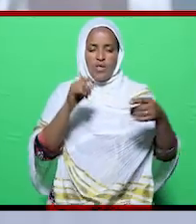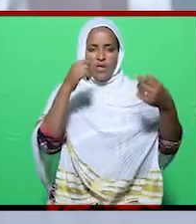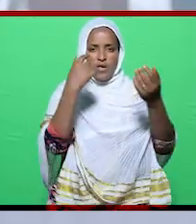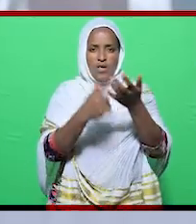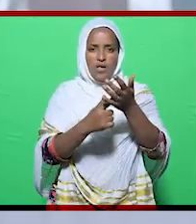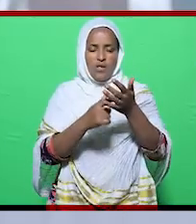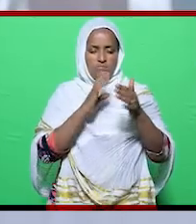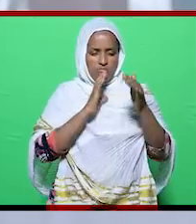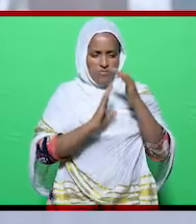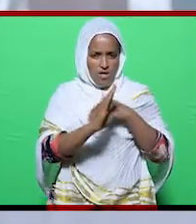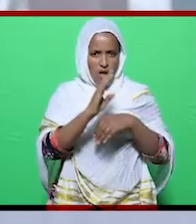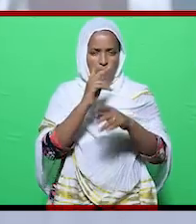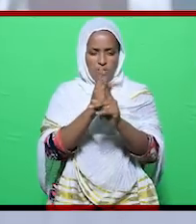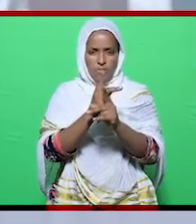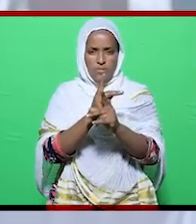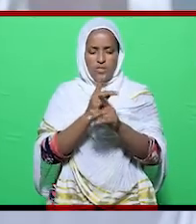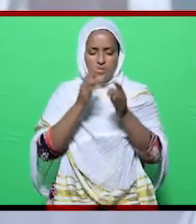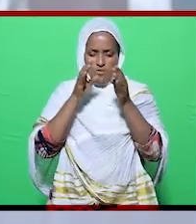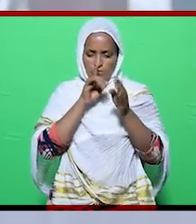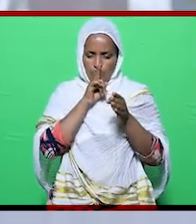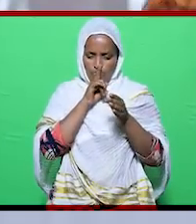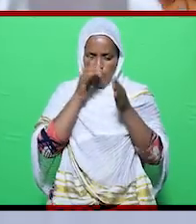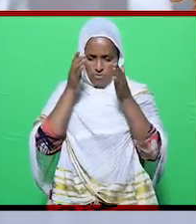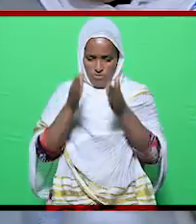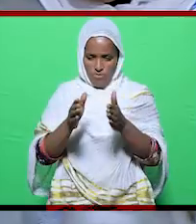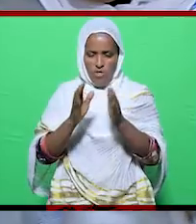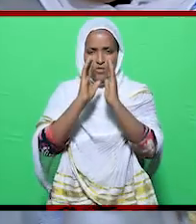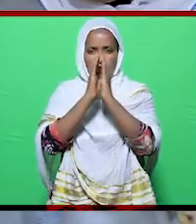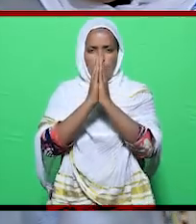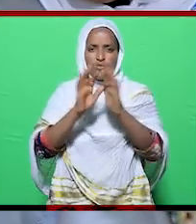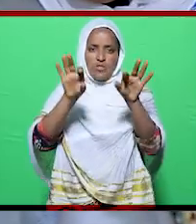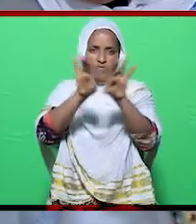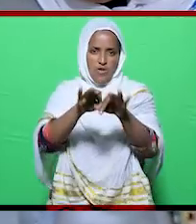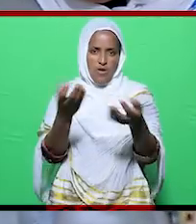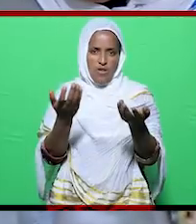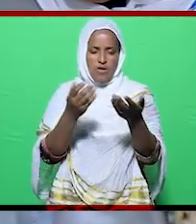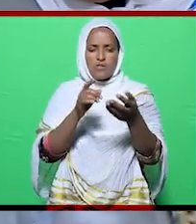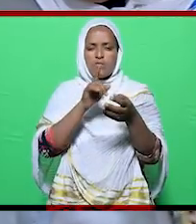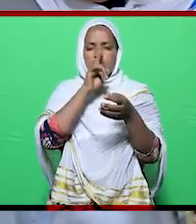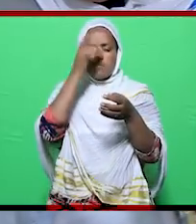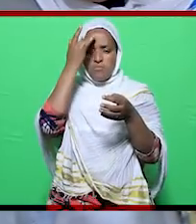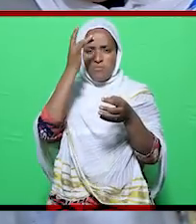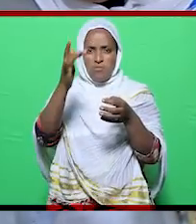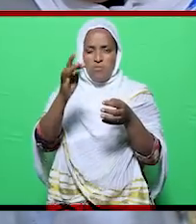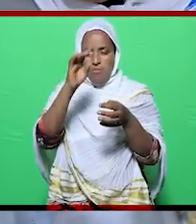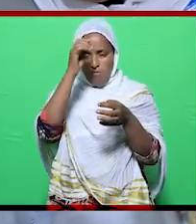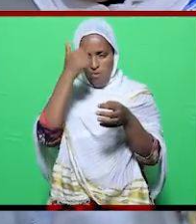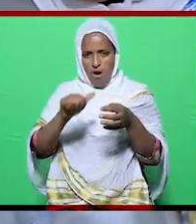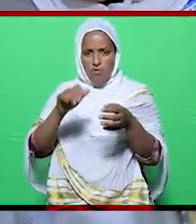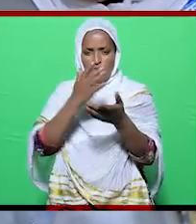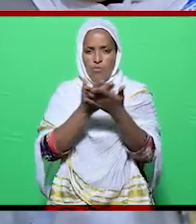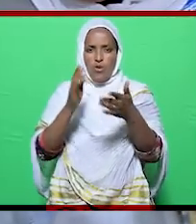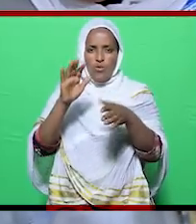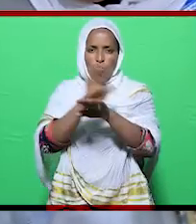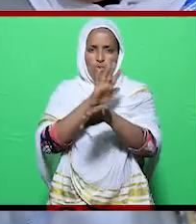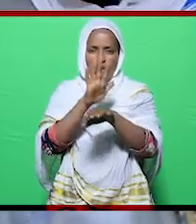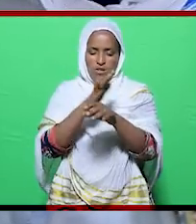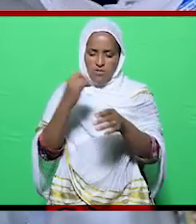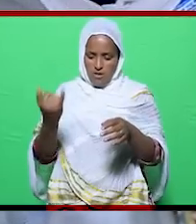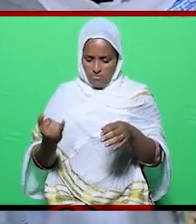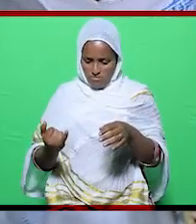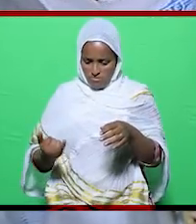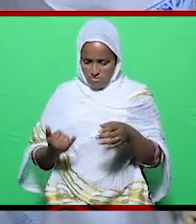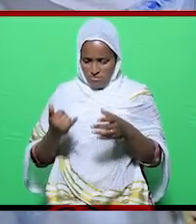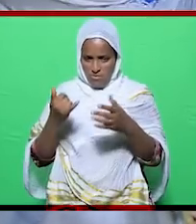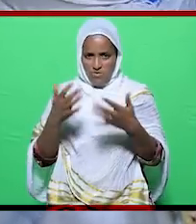ሥዕል አይሳልም። ተባህቶ የሚጠይቅበት ጊዜ አለ። ጽሞና የሚፈልግበት ጊዜ አለ። ጸሎት ይፈልጋል። ለምሳሌ ዝም ብሎ እንደ ማንኛውም ነገር ወረቀት